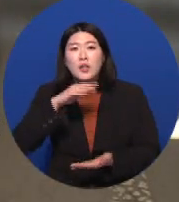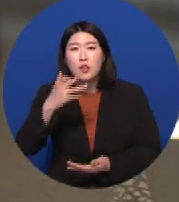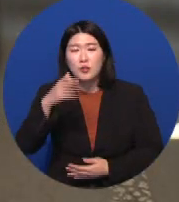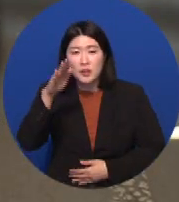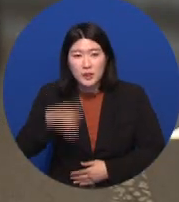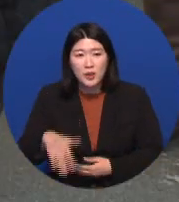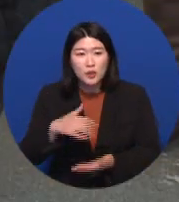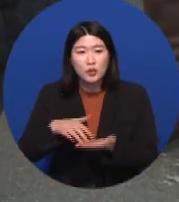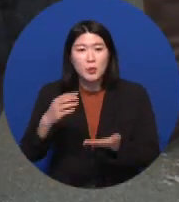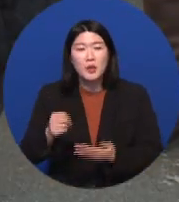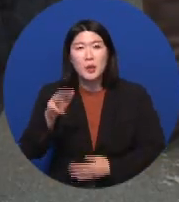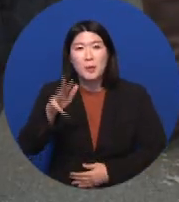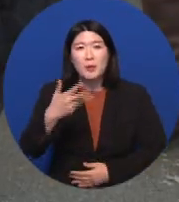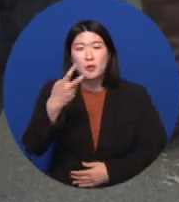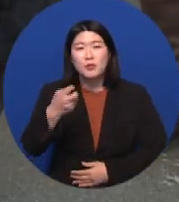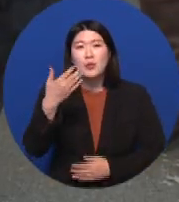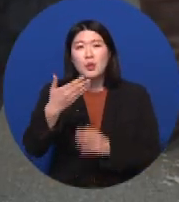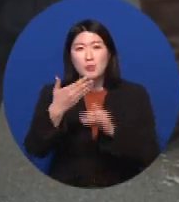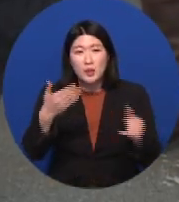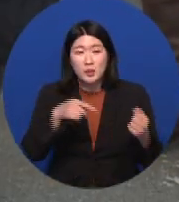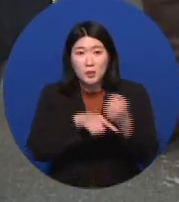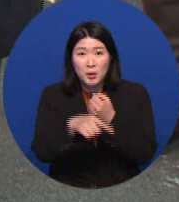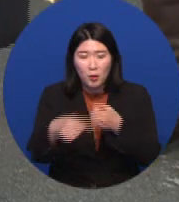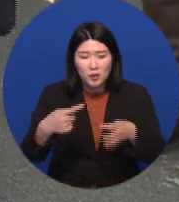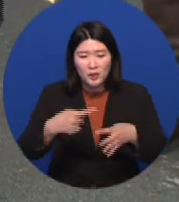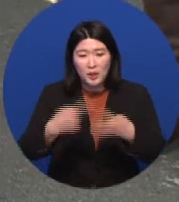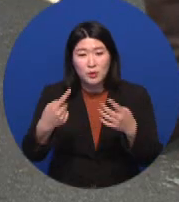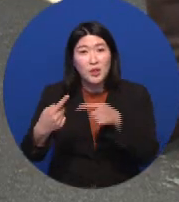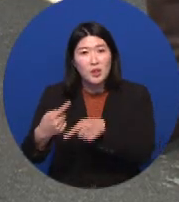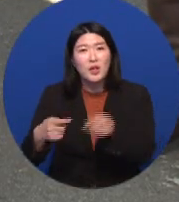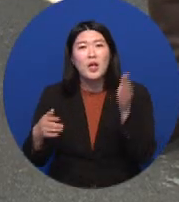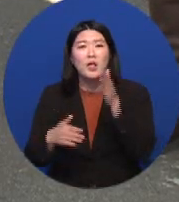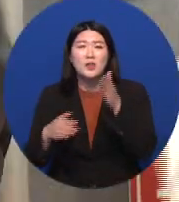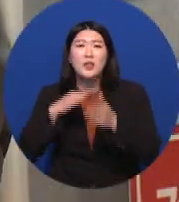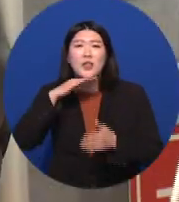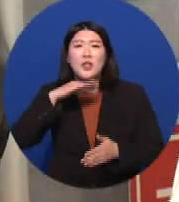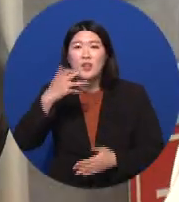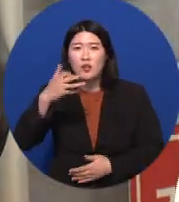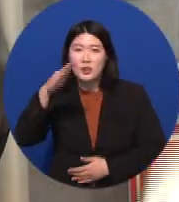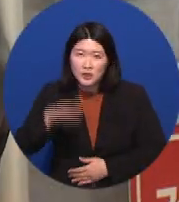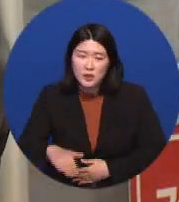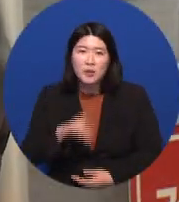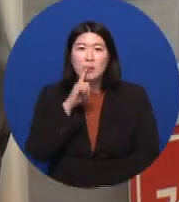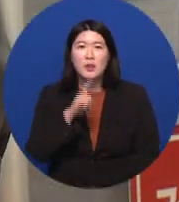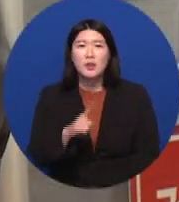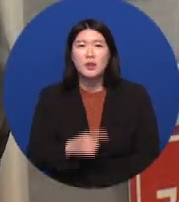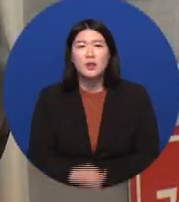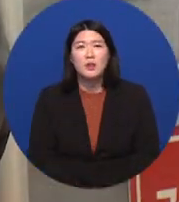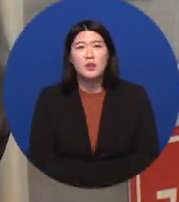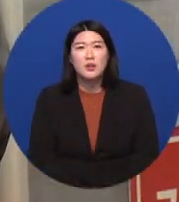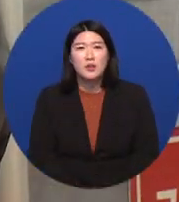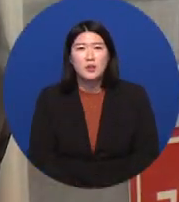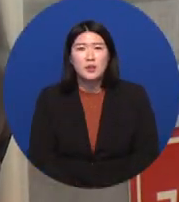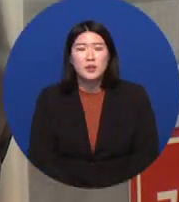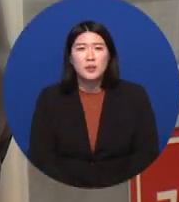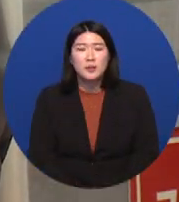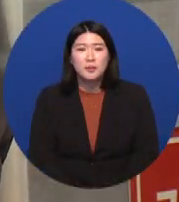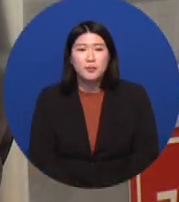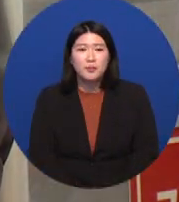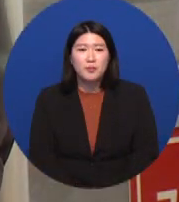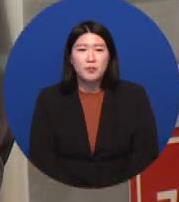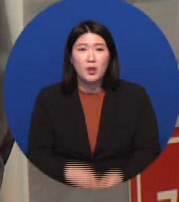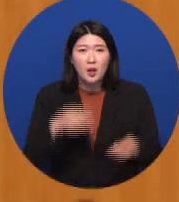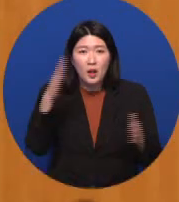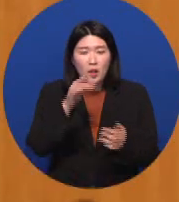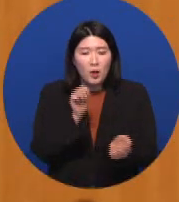확진자는 829명으로 확진자 4명 가운데 1명은 고등학생 이하의 나이에 속합니다. 학생